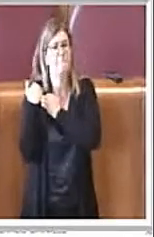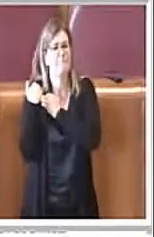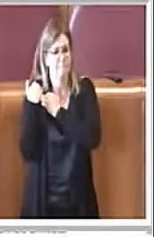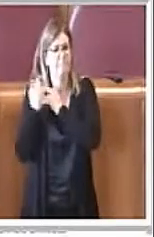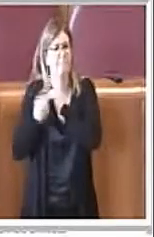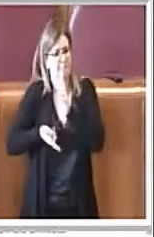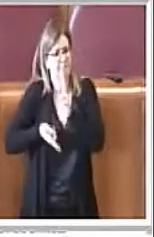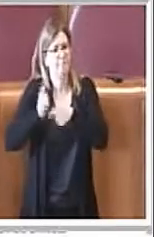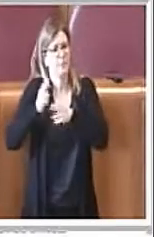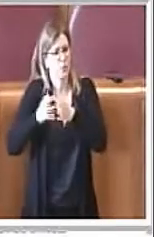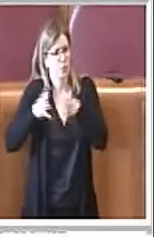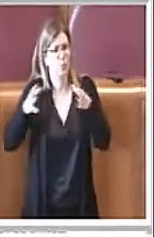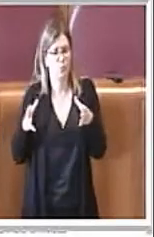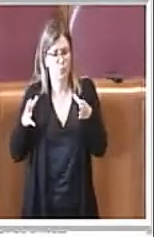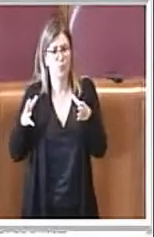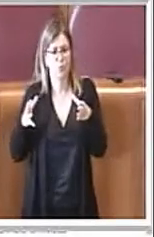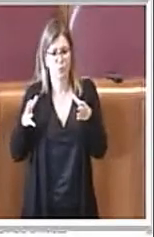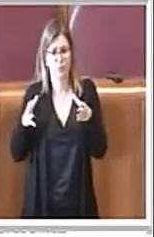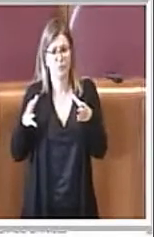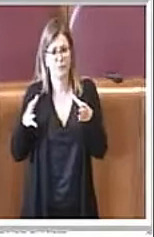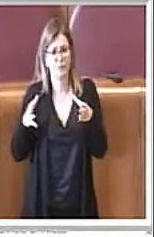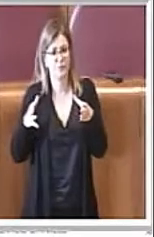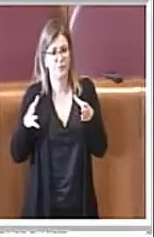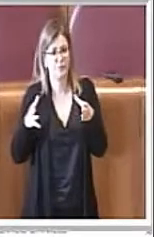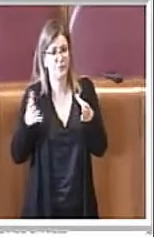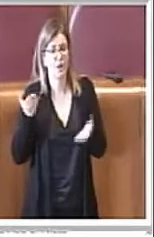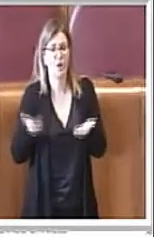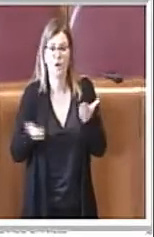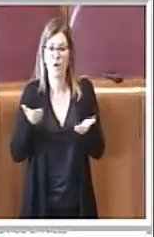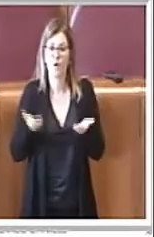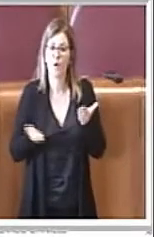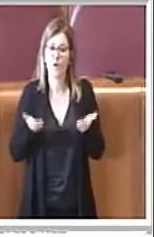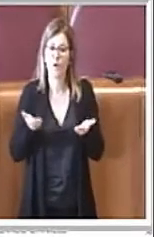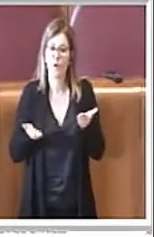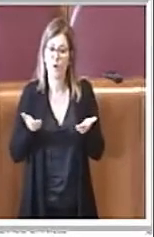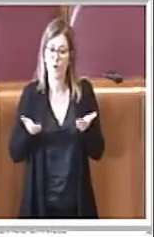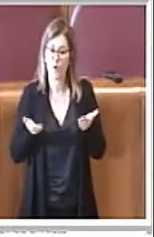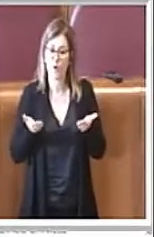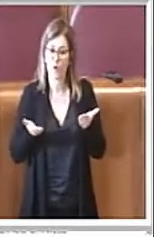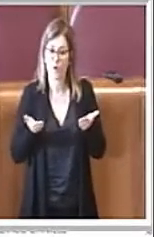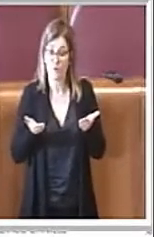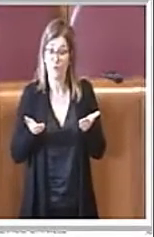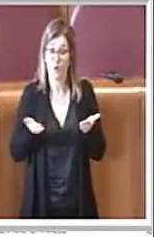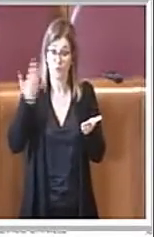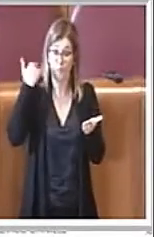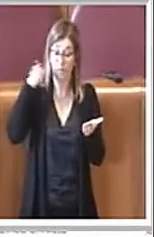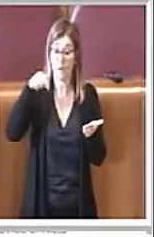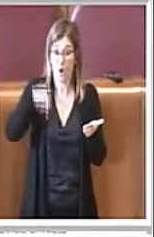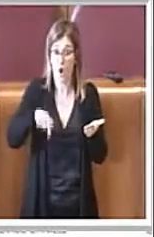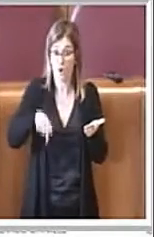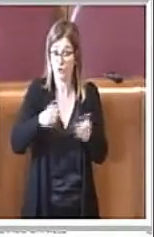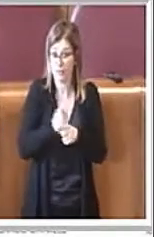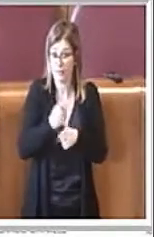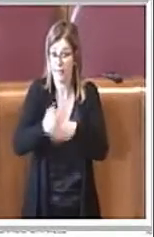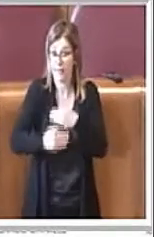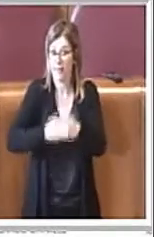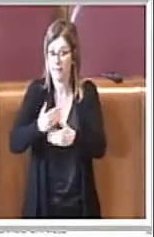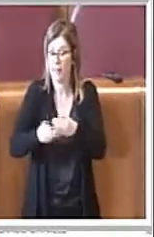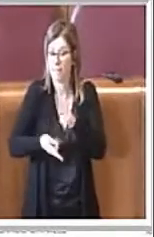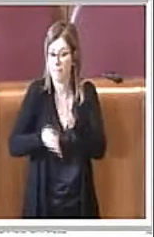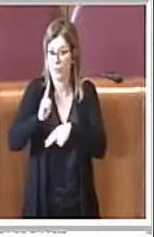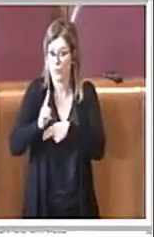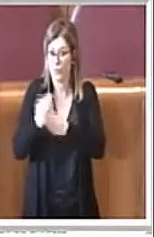esteso, se vogliamo, di quello che oggi viene da loro svolto, e mi corre l'obbligo di